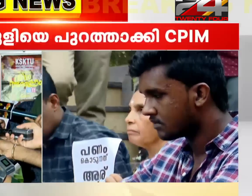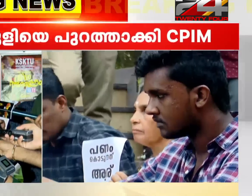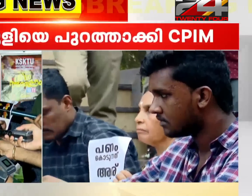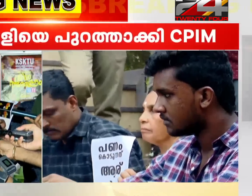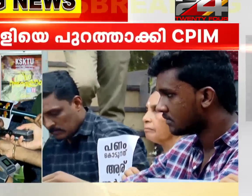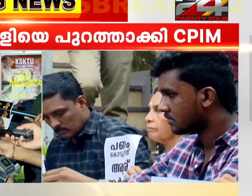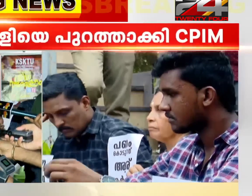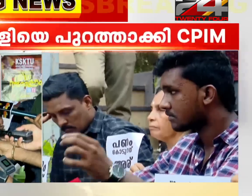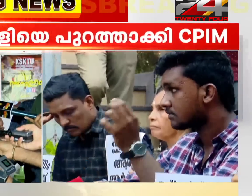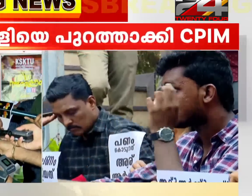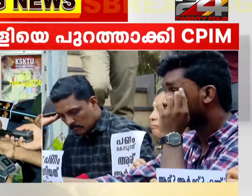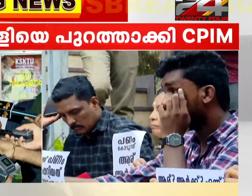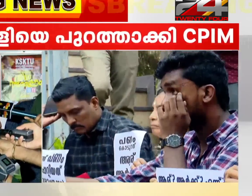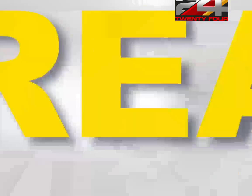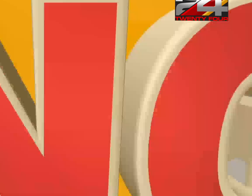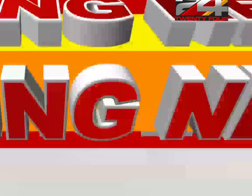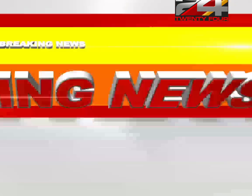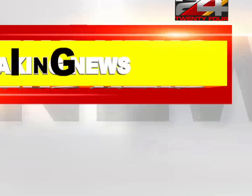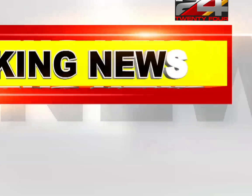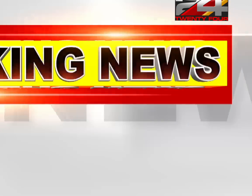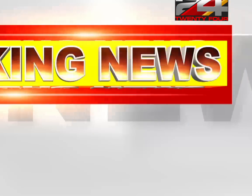പാർട്ടിയുടെ സൽപ്പേരിനും പാർട്ടിയുടെ അച്ചടക്കത്തിനും